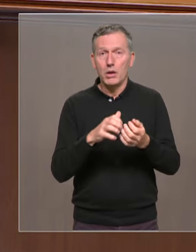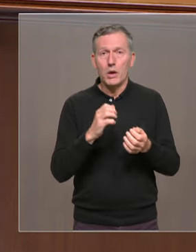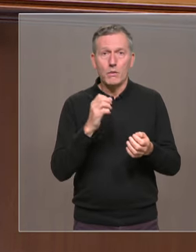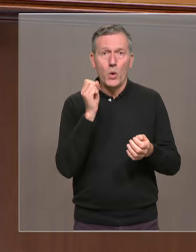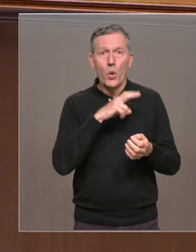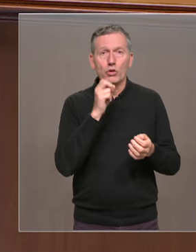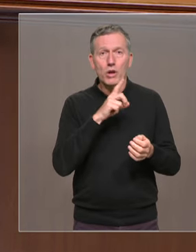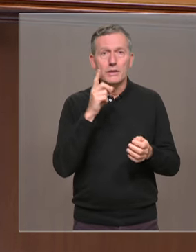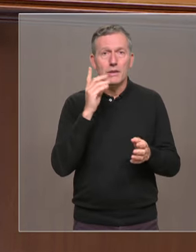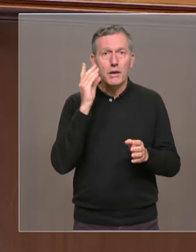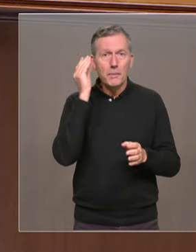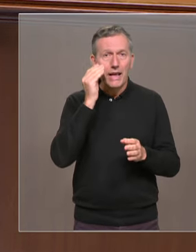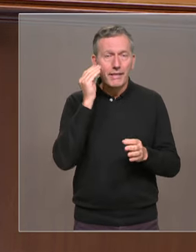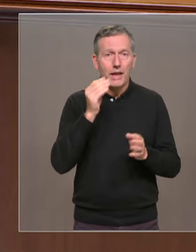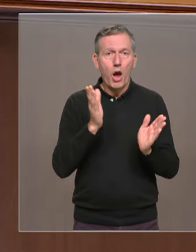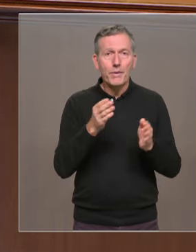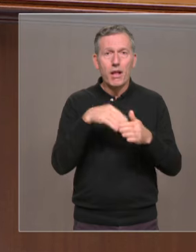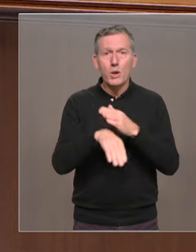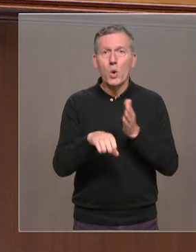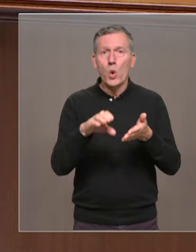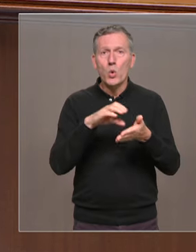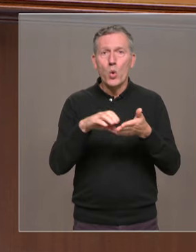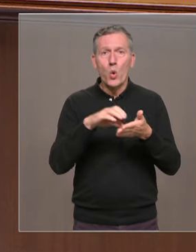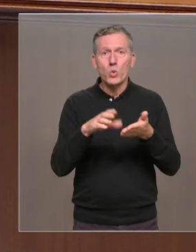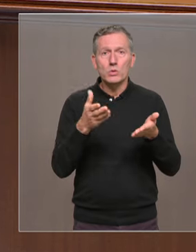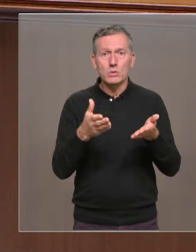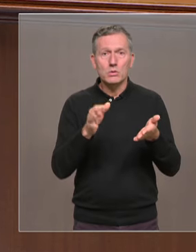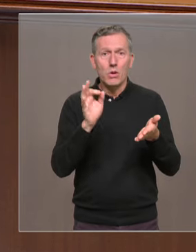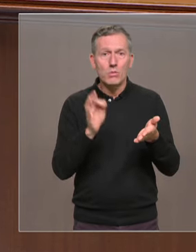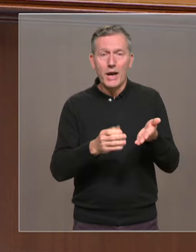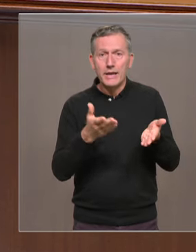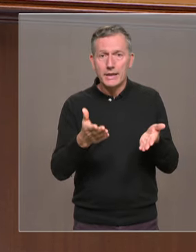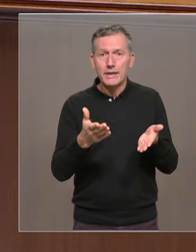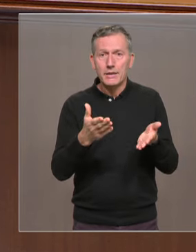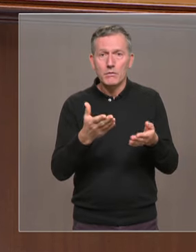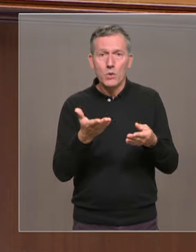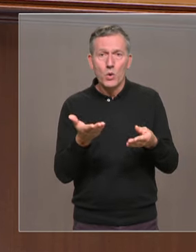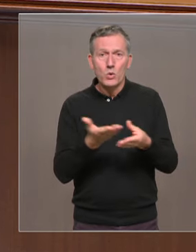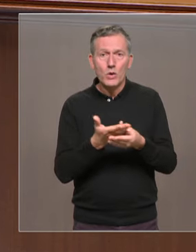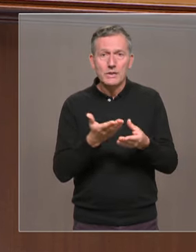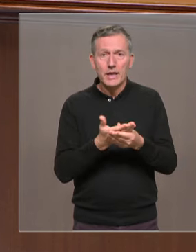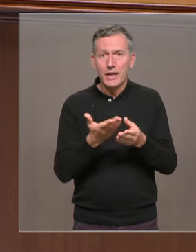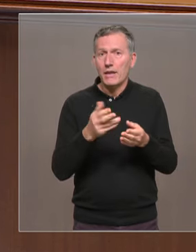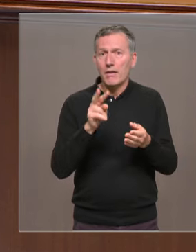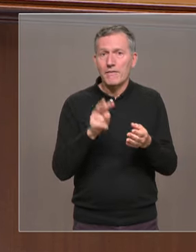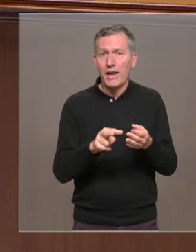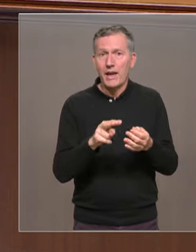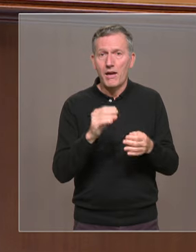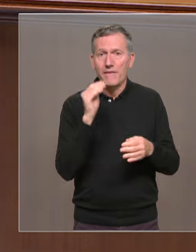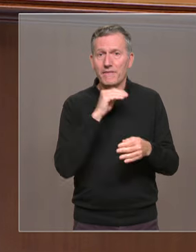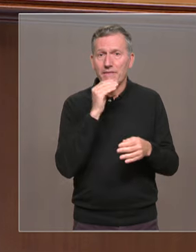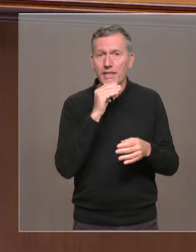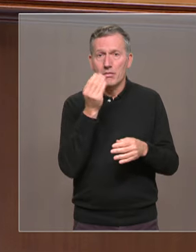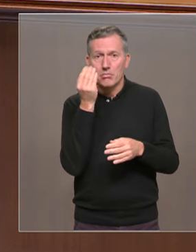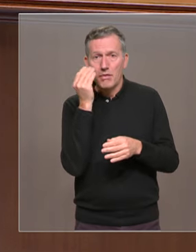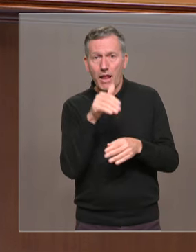l'hôpital de Toulouse. Et moi, je voudrais saluer votre mobilisation sur ce dossier qui nous a permis d'être alertés très en amont et